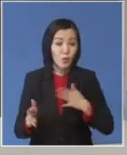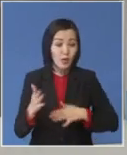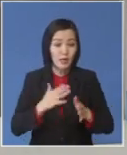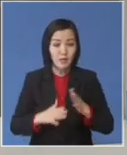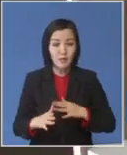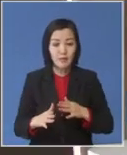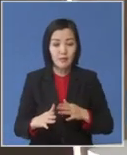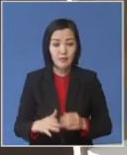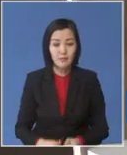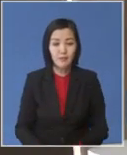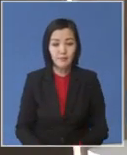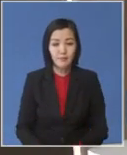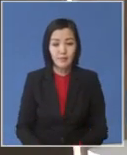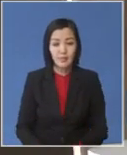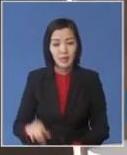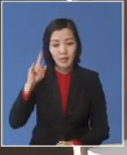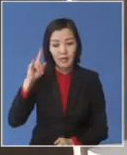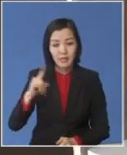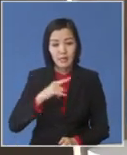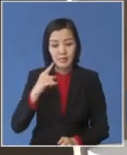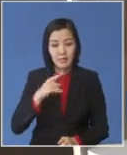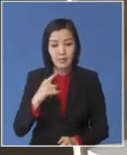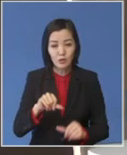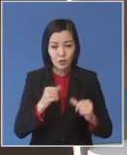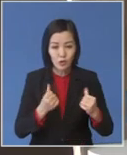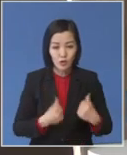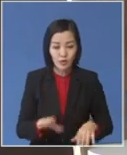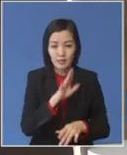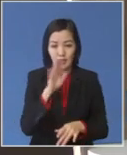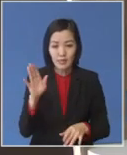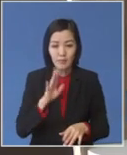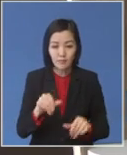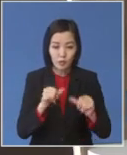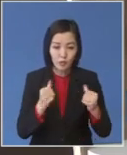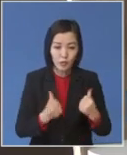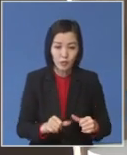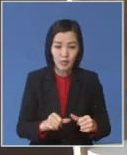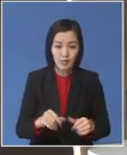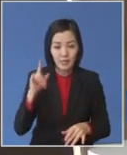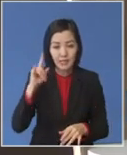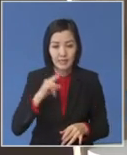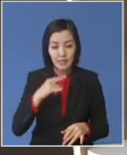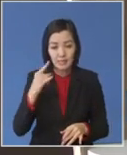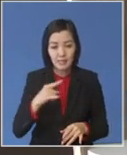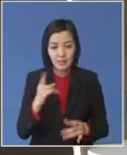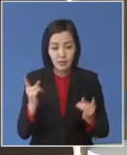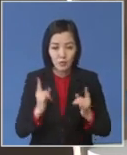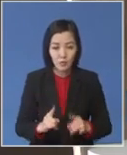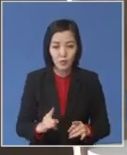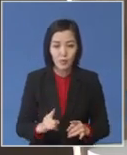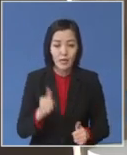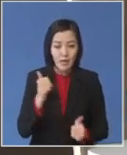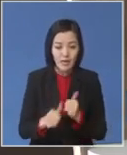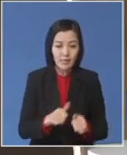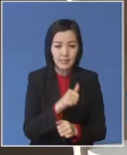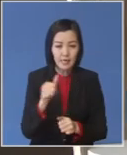Ана тілім жүрегісін анамын. Жүрек ана, мен өзіңнен жаралдым. Сағат сайын саулығыңды